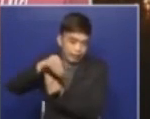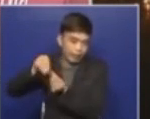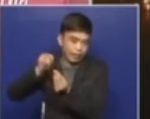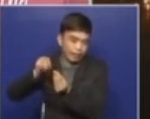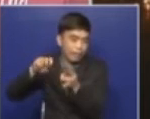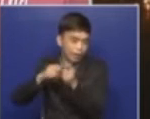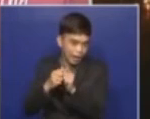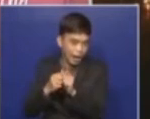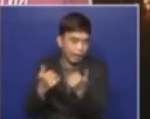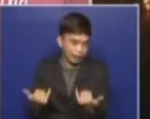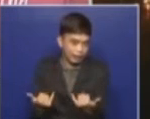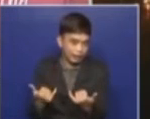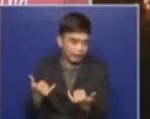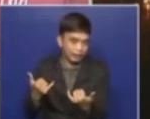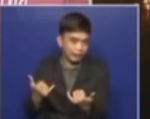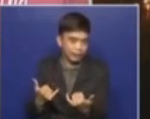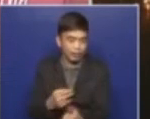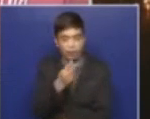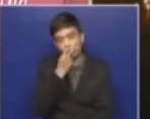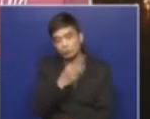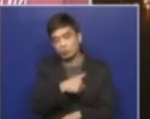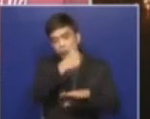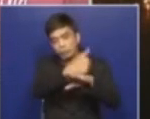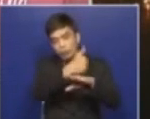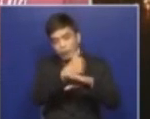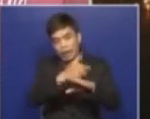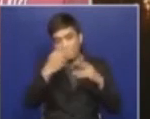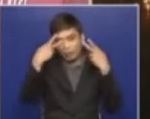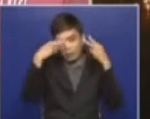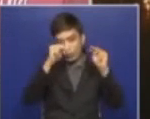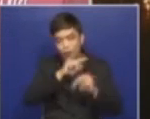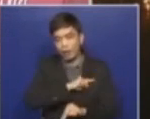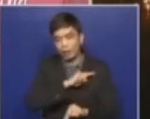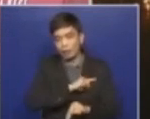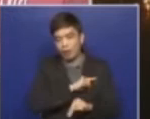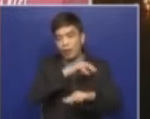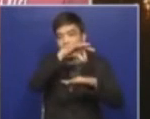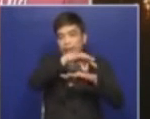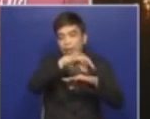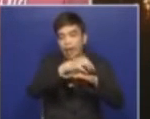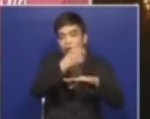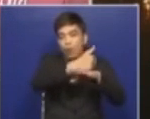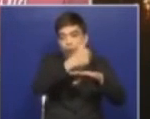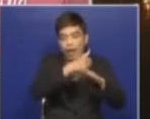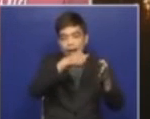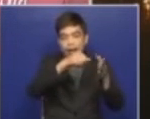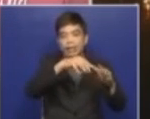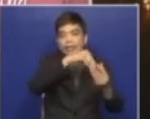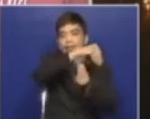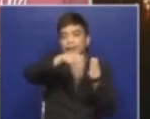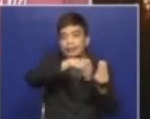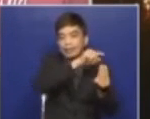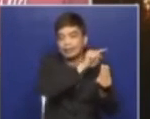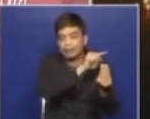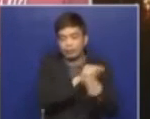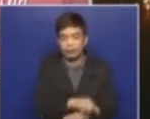นี้ดิฉันมองไปที่หัวหน้าทีมเศรษฐกิจของประเทศพลเอกประยุทธ์จันทร์โอชาที่เป็นผลผลิตของรัฐธรรมนูญปี2560เรียนว่